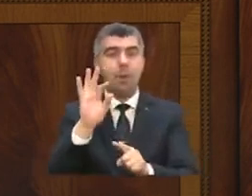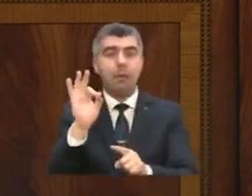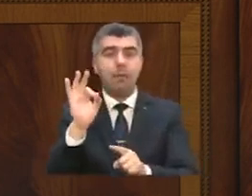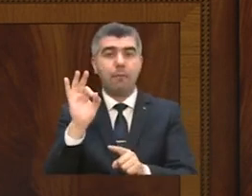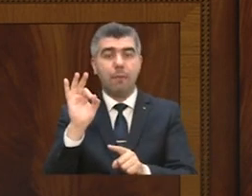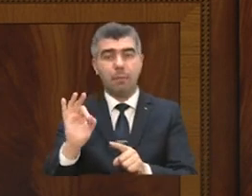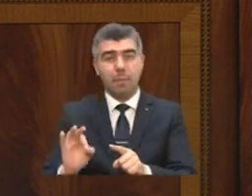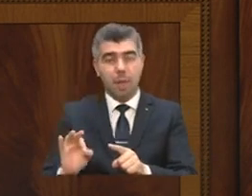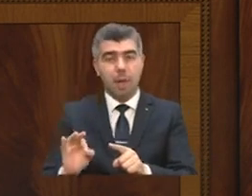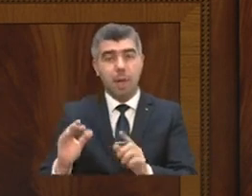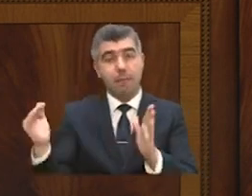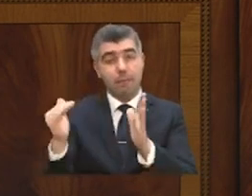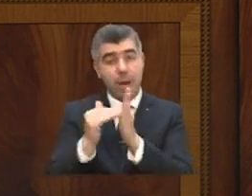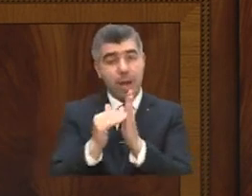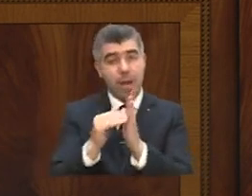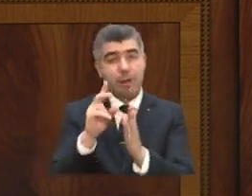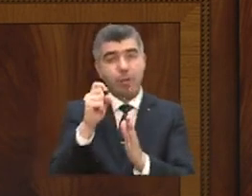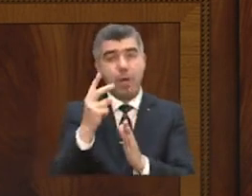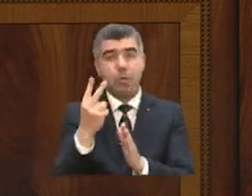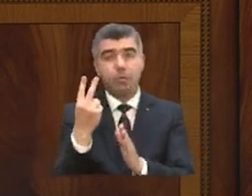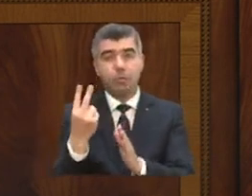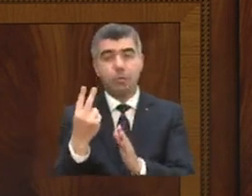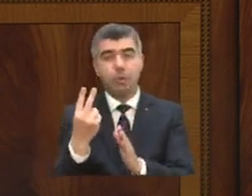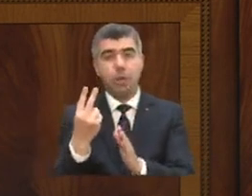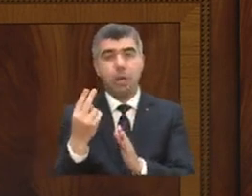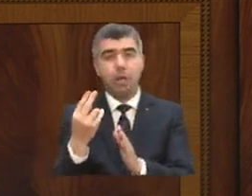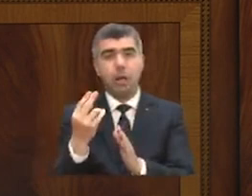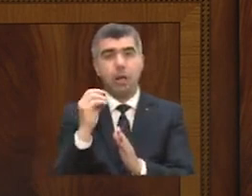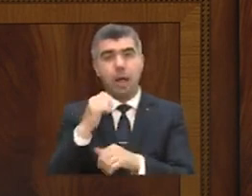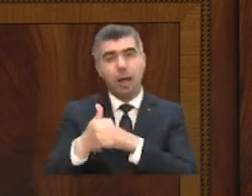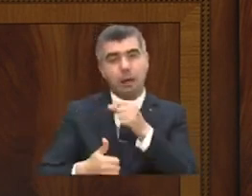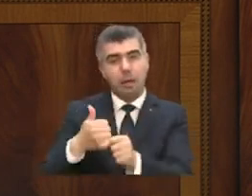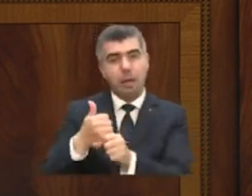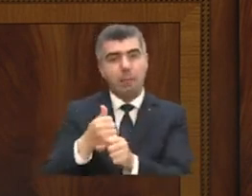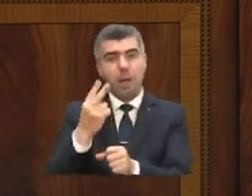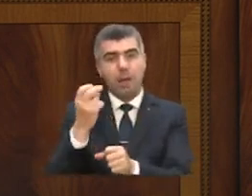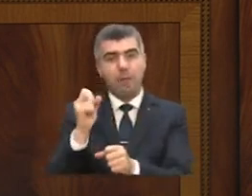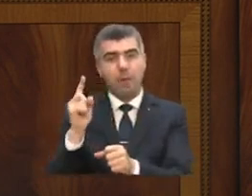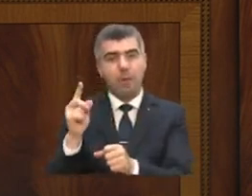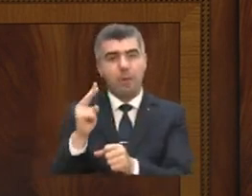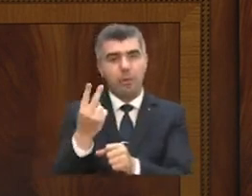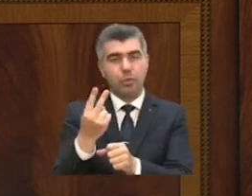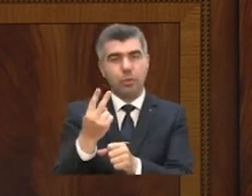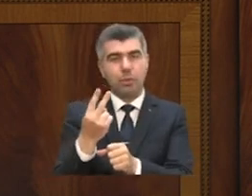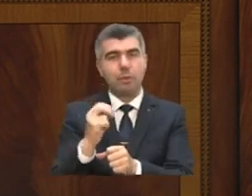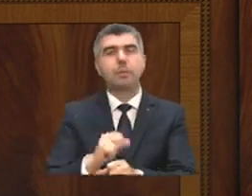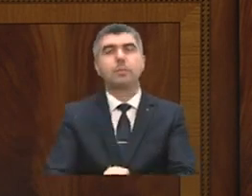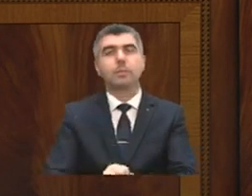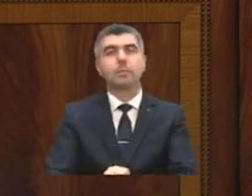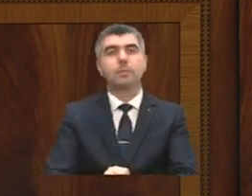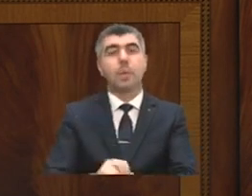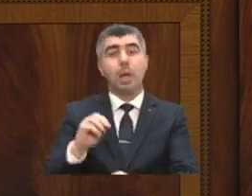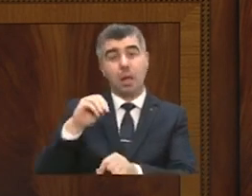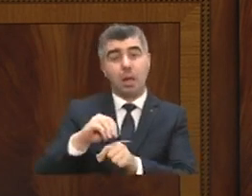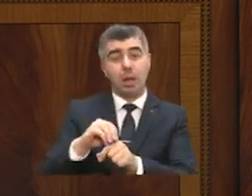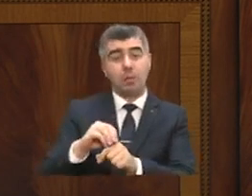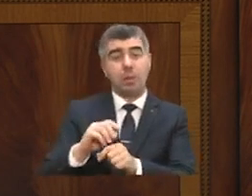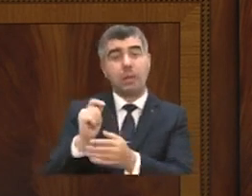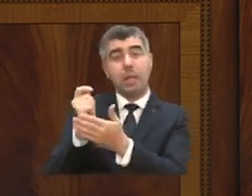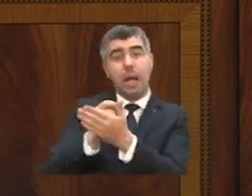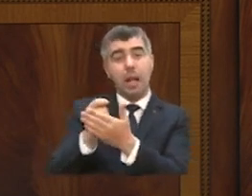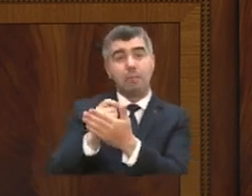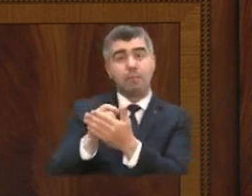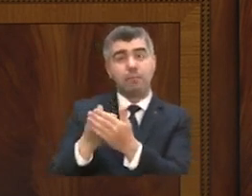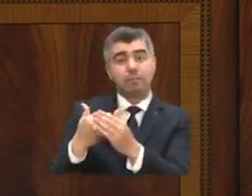آخر فبراير بالنسبة لسنة 2021 نهاية 2022. بالنسبة للطلب الخارجي، يعرف استهلاك